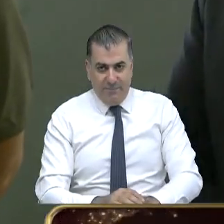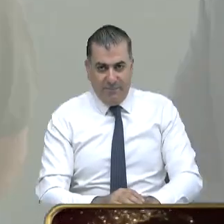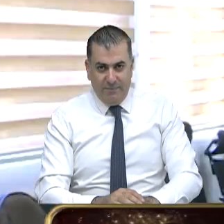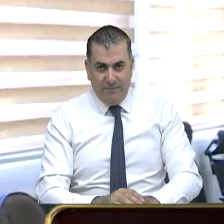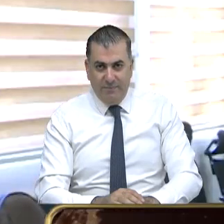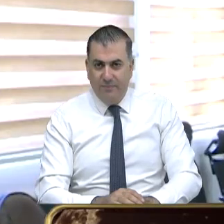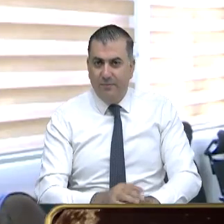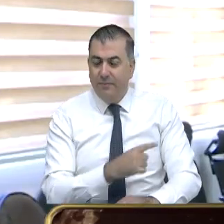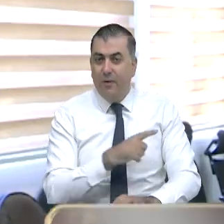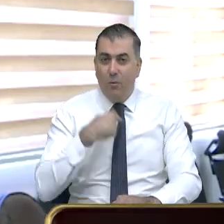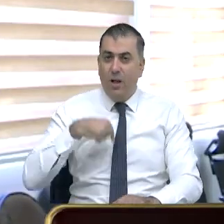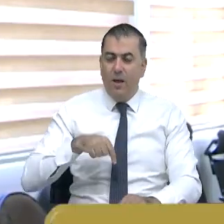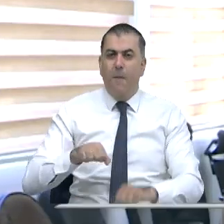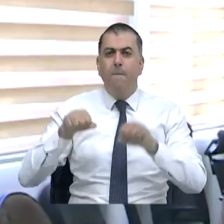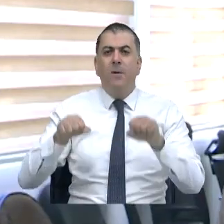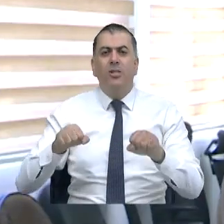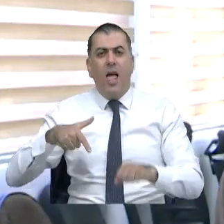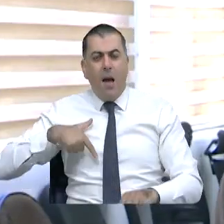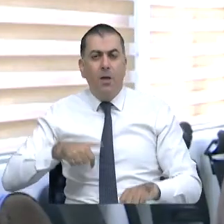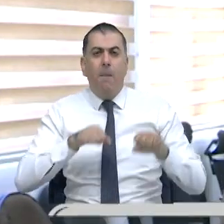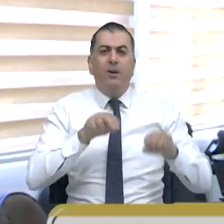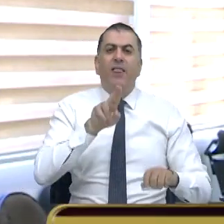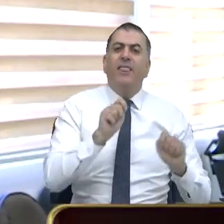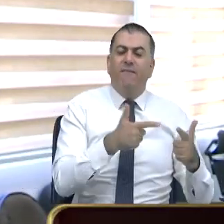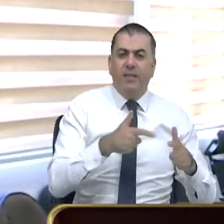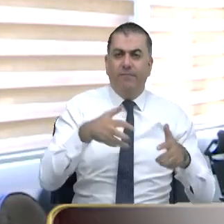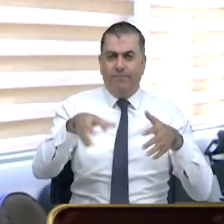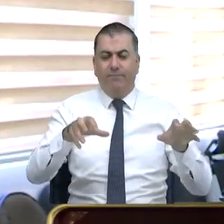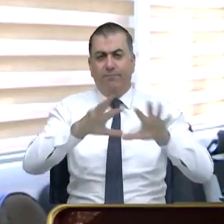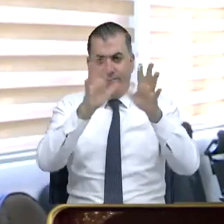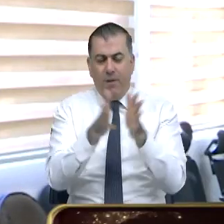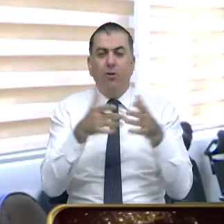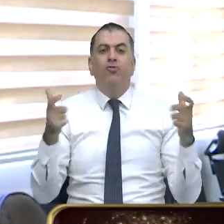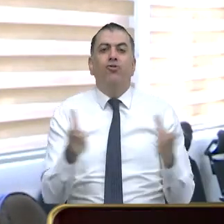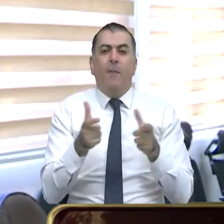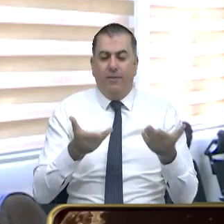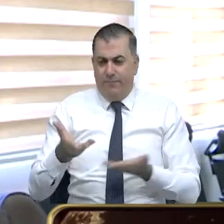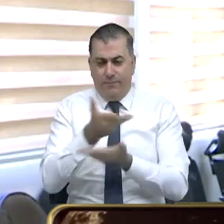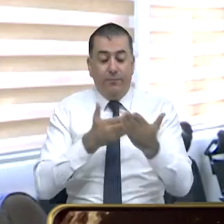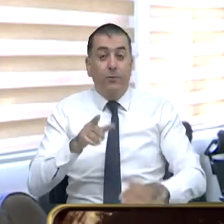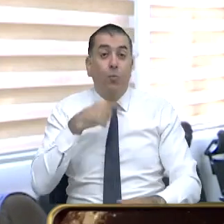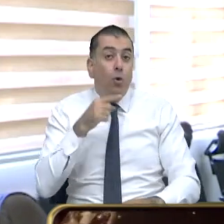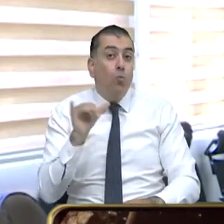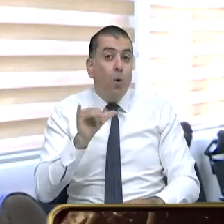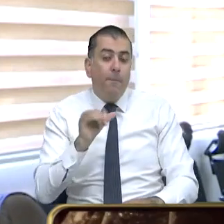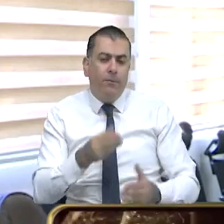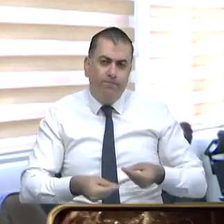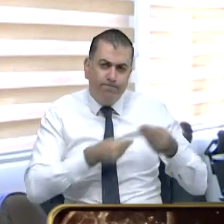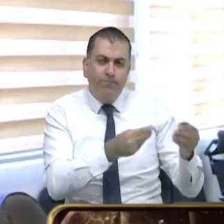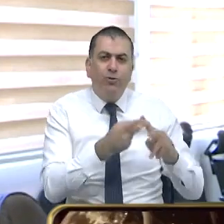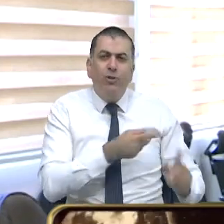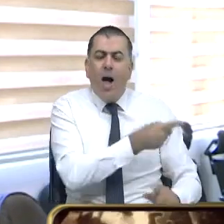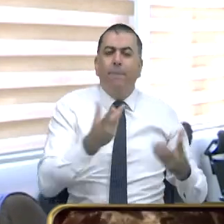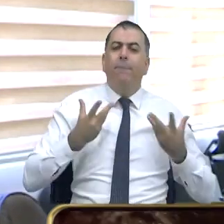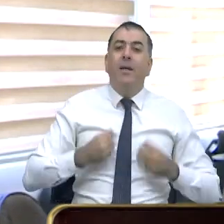عقد اجتماع مع المجلس الامني والمجلس التنفيذي واكدنا على ضروره تقديم افضل الخدمات المواطنين وعرضنا للاخوان في